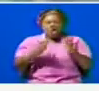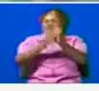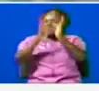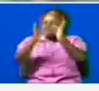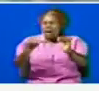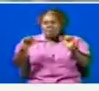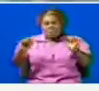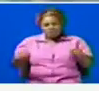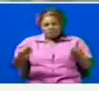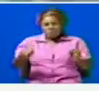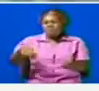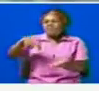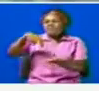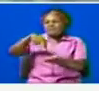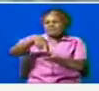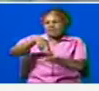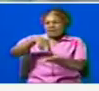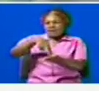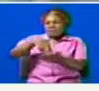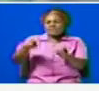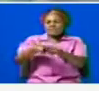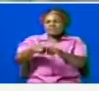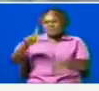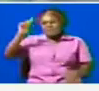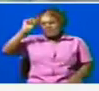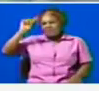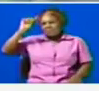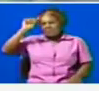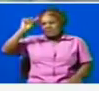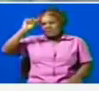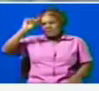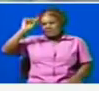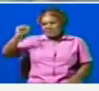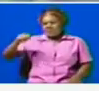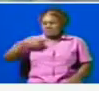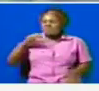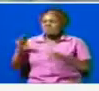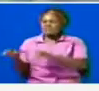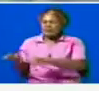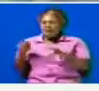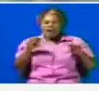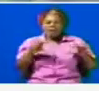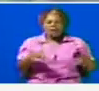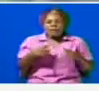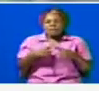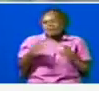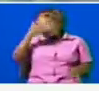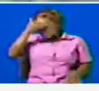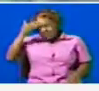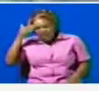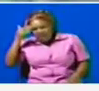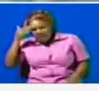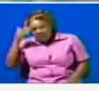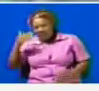ambaye anaweza simama pale kama ambavyo Nelson Mandela alisimama akitoka gerezani akasema ndio nimeteswa miaka mingi, lakini tusahau